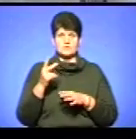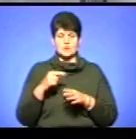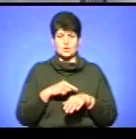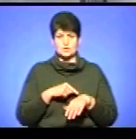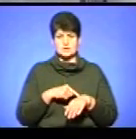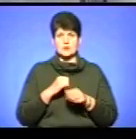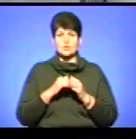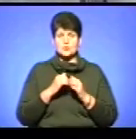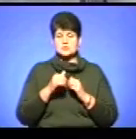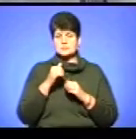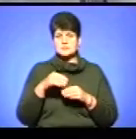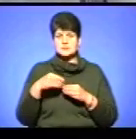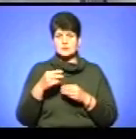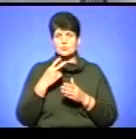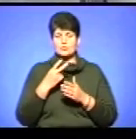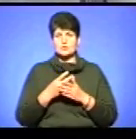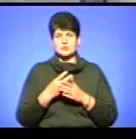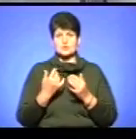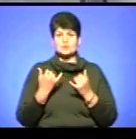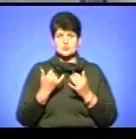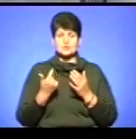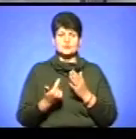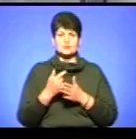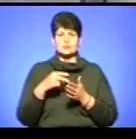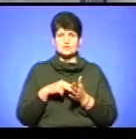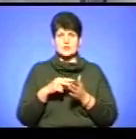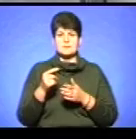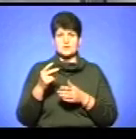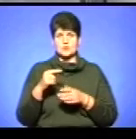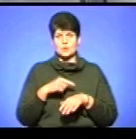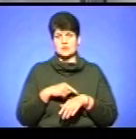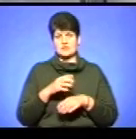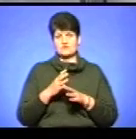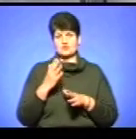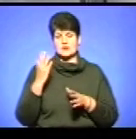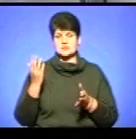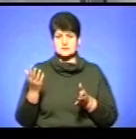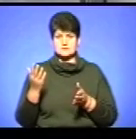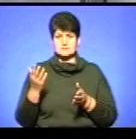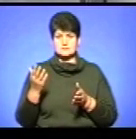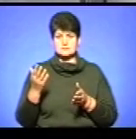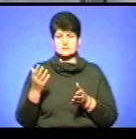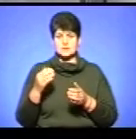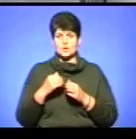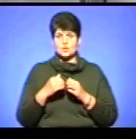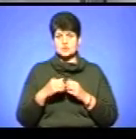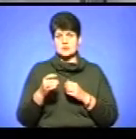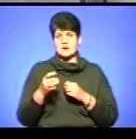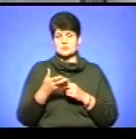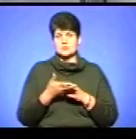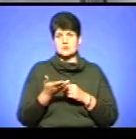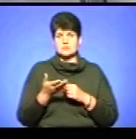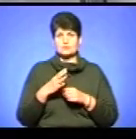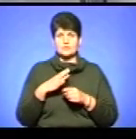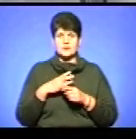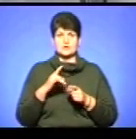Я кожен місяць здаю показники, і от сьогодні відстояла півтора години в черзі. Ну і так майже кожен раз. Ну, буває, що